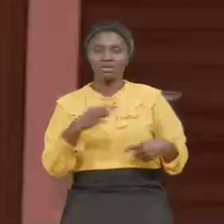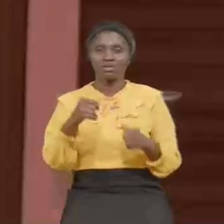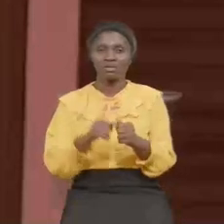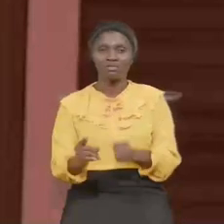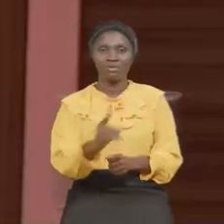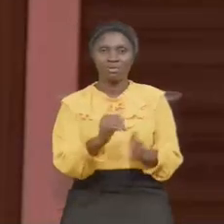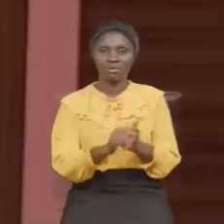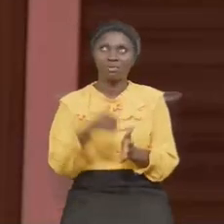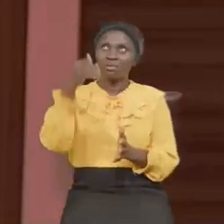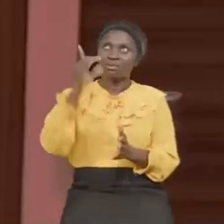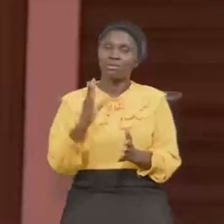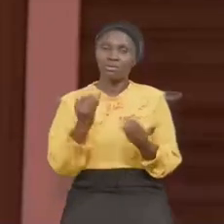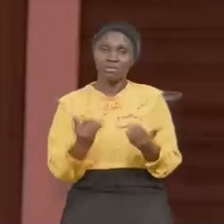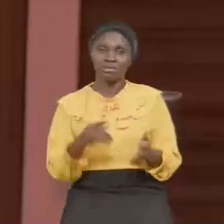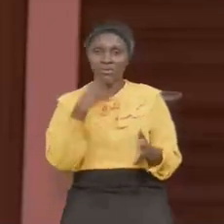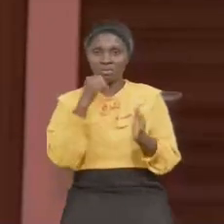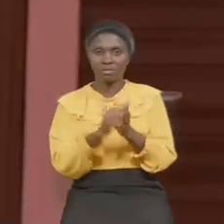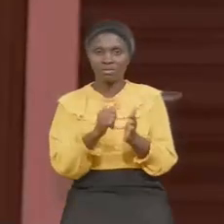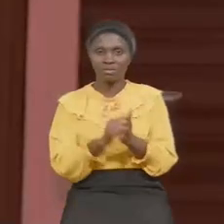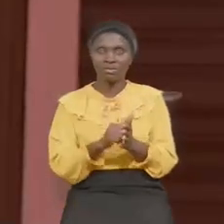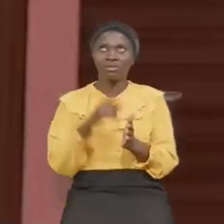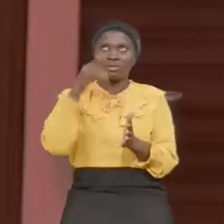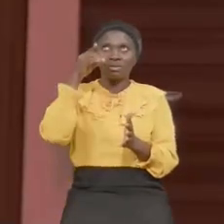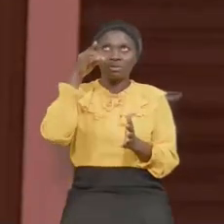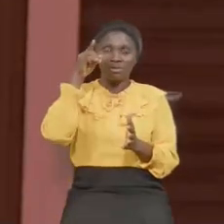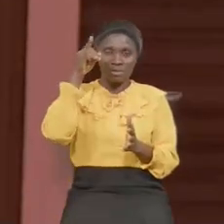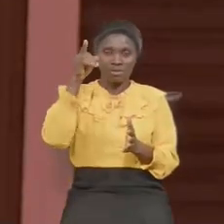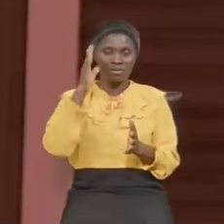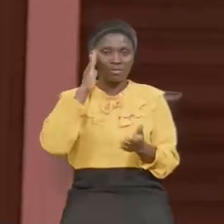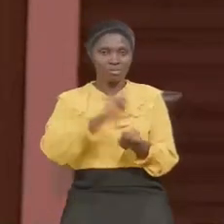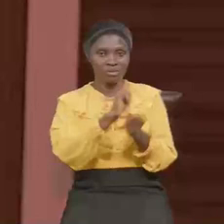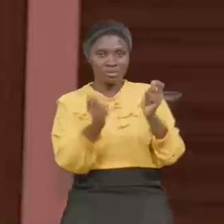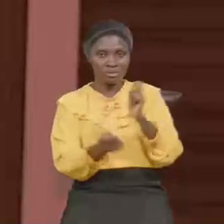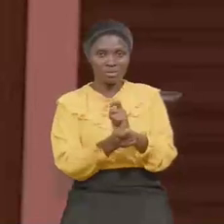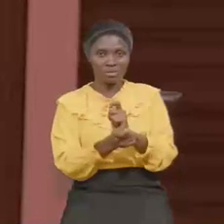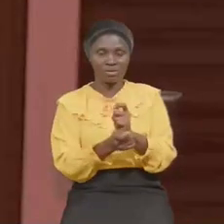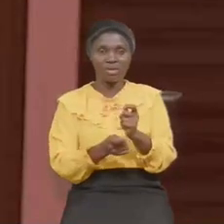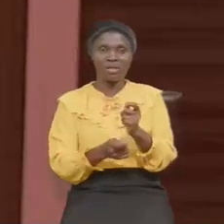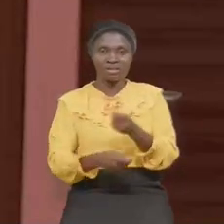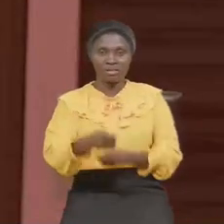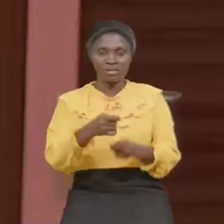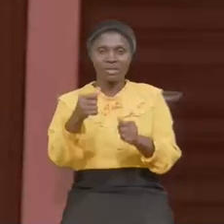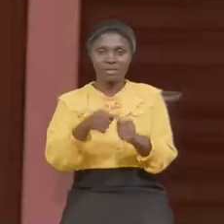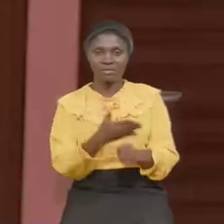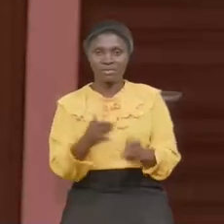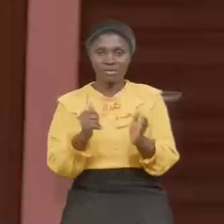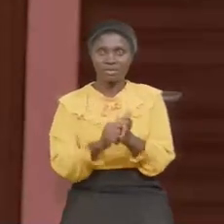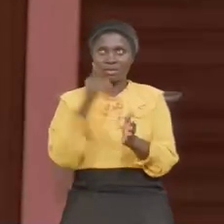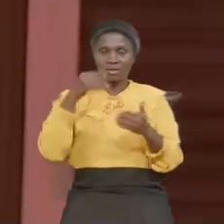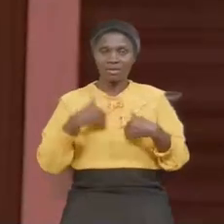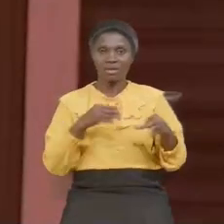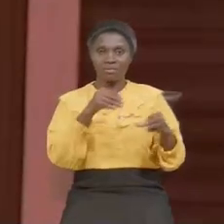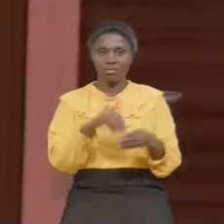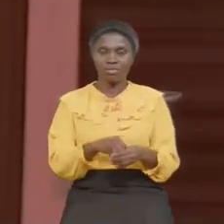dit qu'il va révoquer ça. Tout ce qu'il a mis en place. En Genèse chapitre